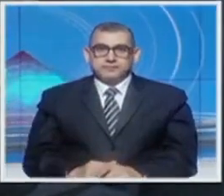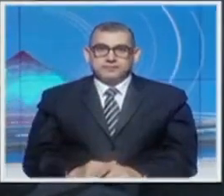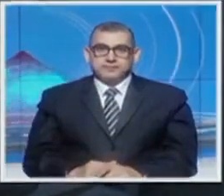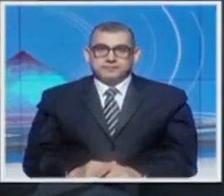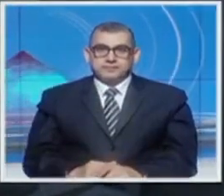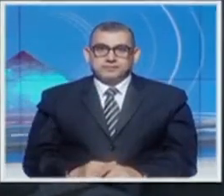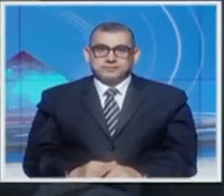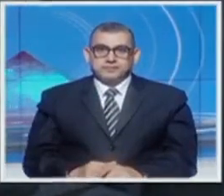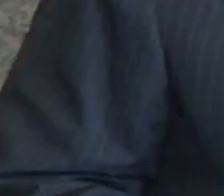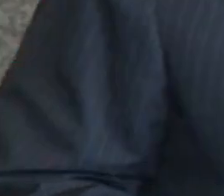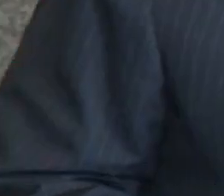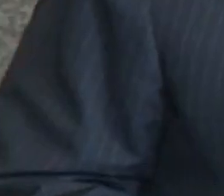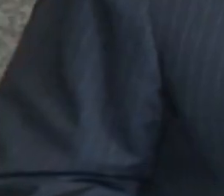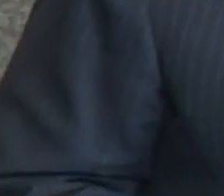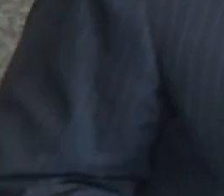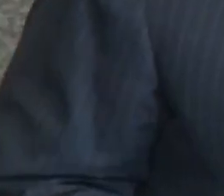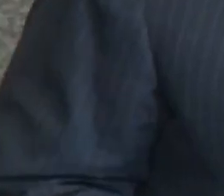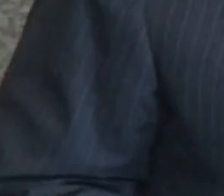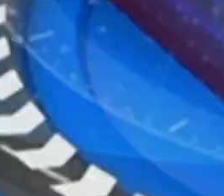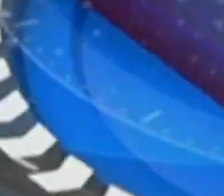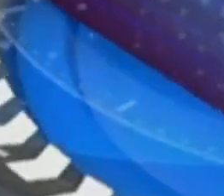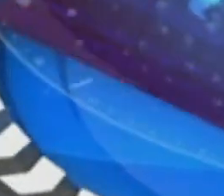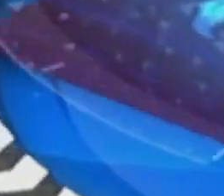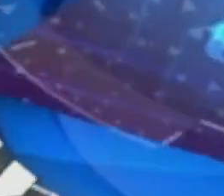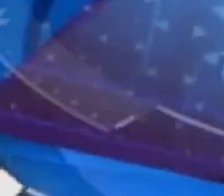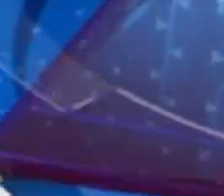للأمم المتحدة.